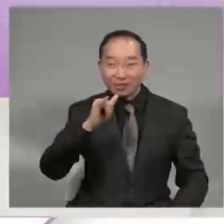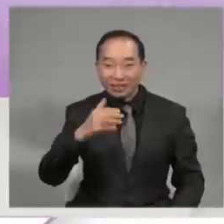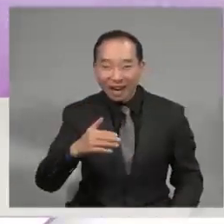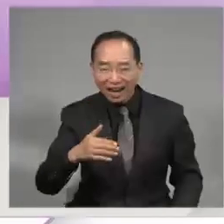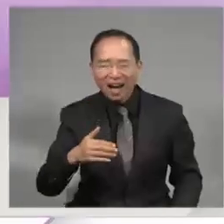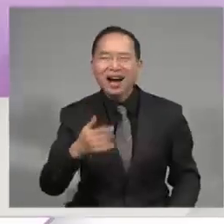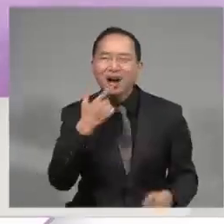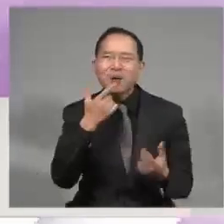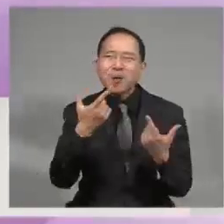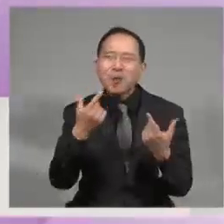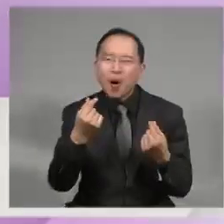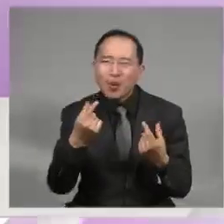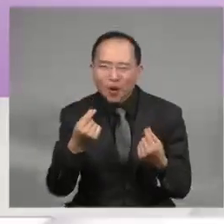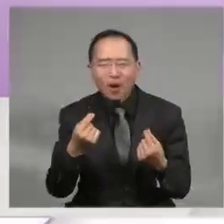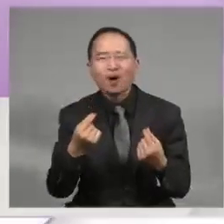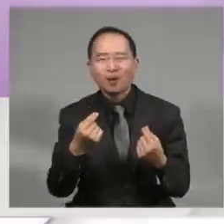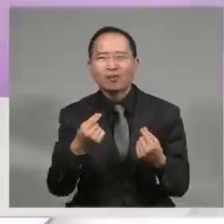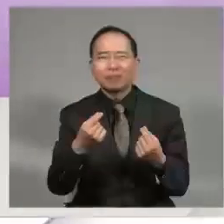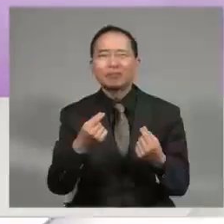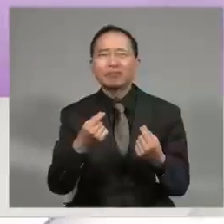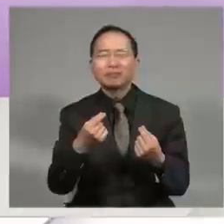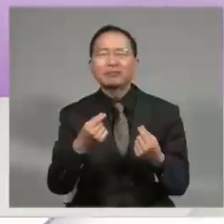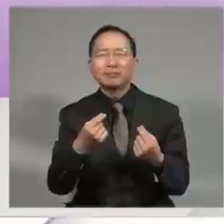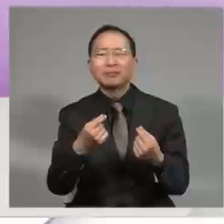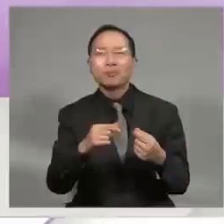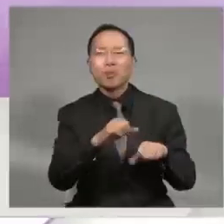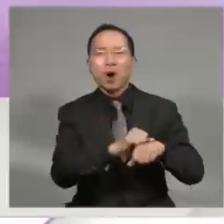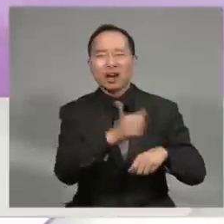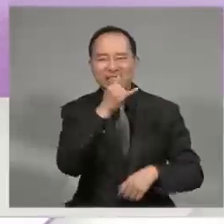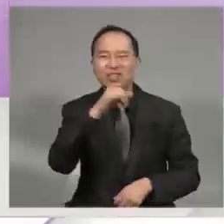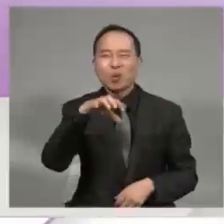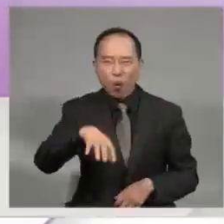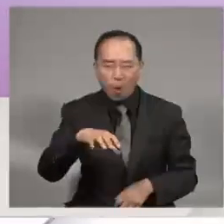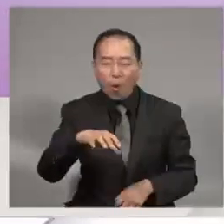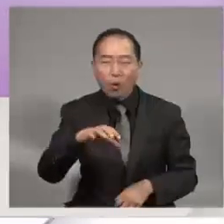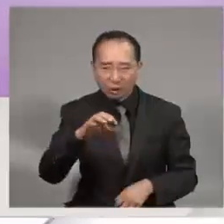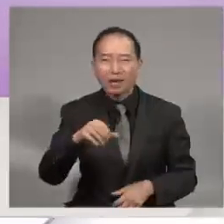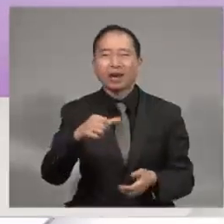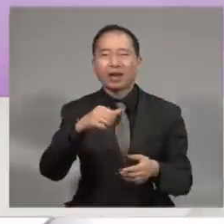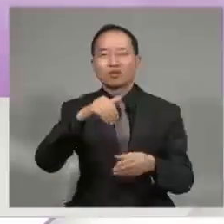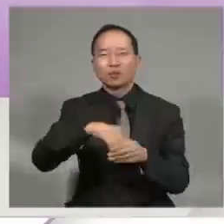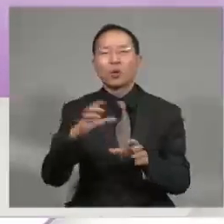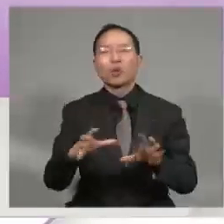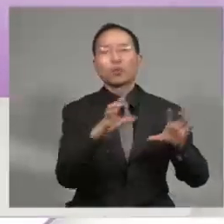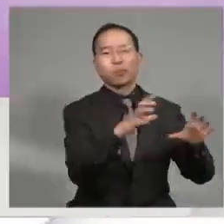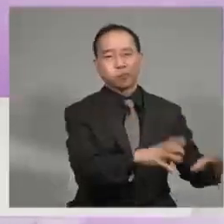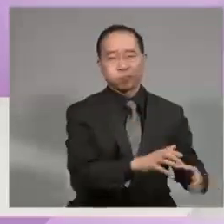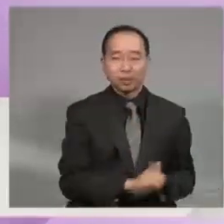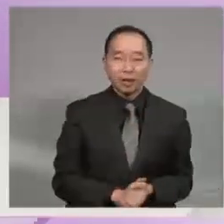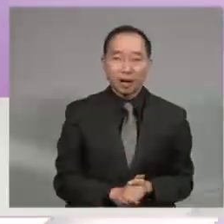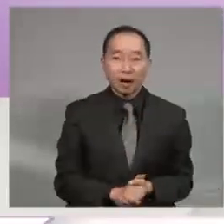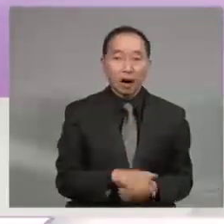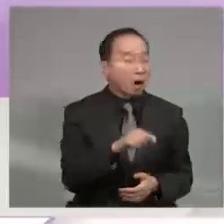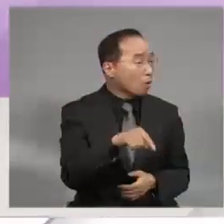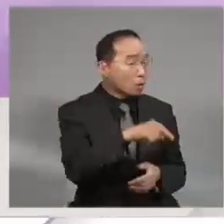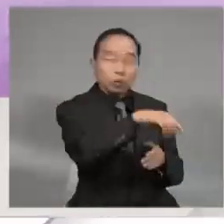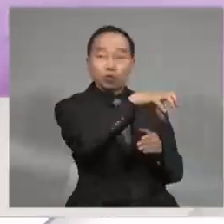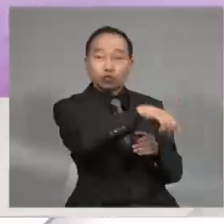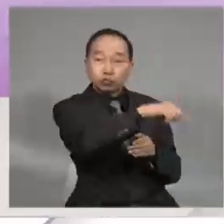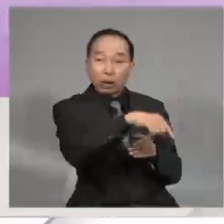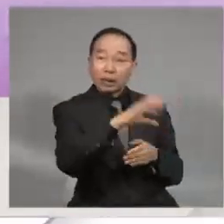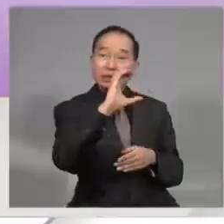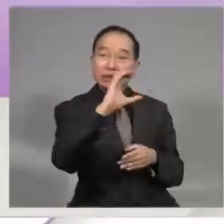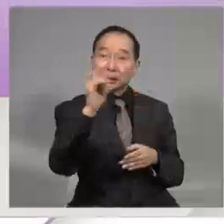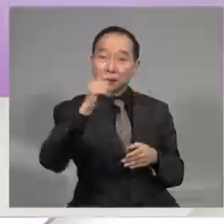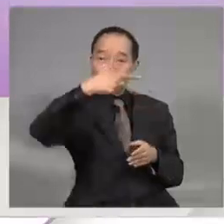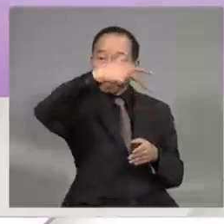유지하고 있는 장소들에서 보관을 하고 있습니다. 아, 지금 CCTV도 아까 말씀을 해주셨는데 이 CCTV 같은 경우에는 24시간 돌아가는 건가요?